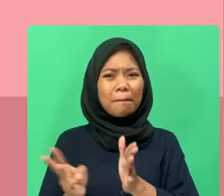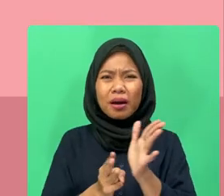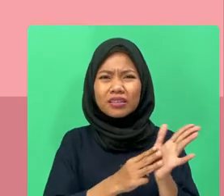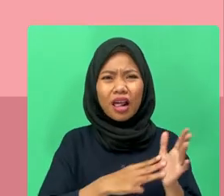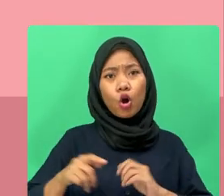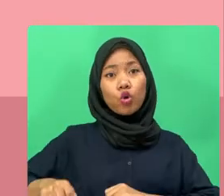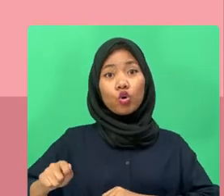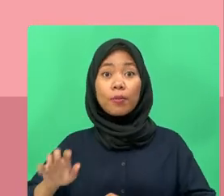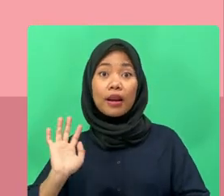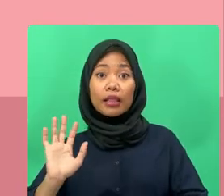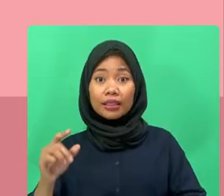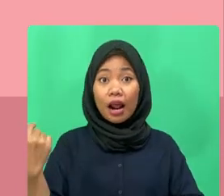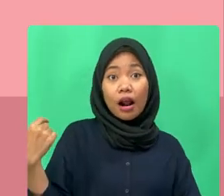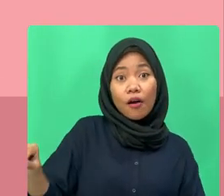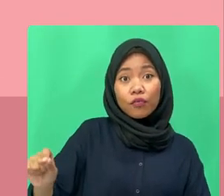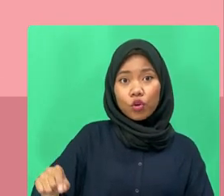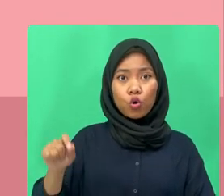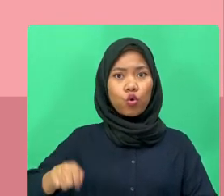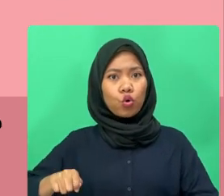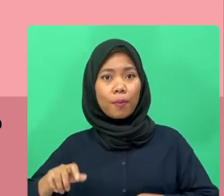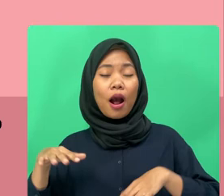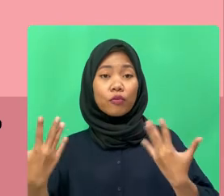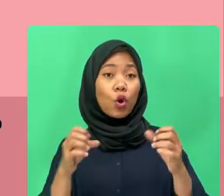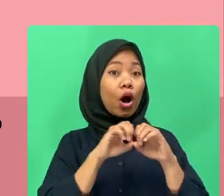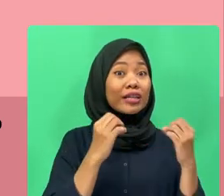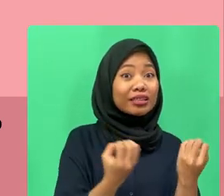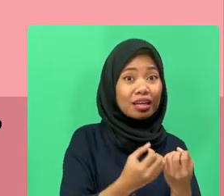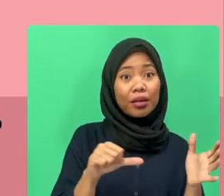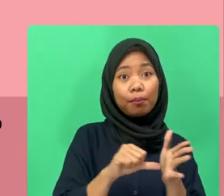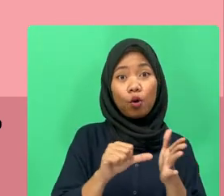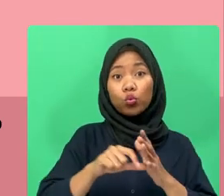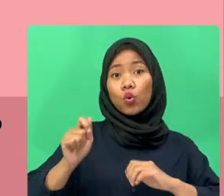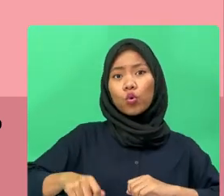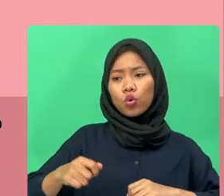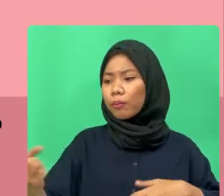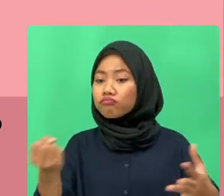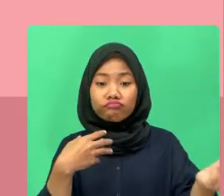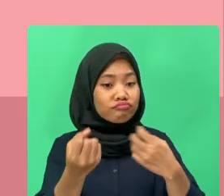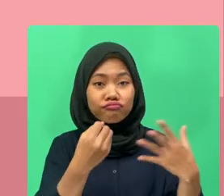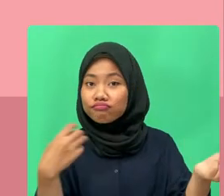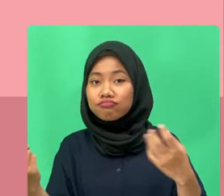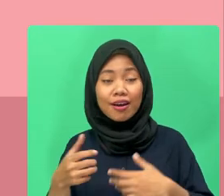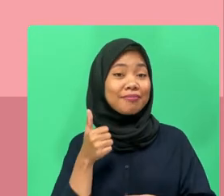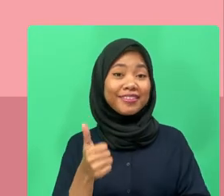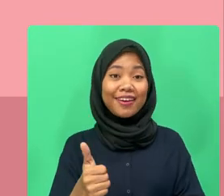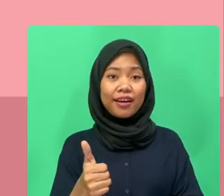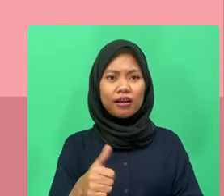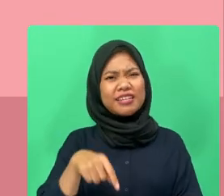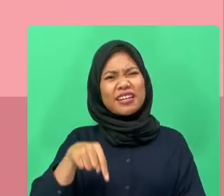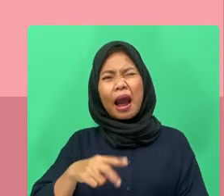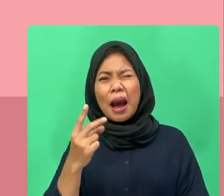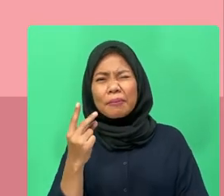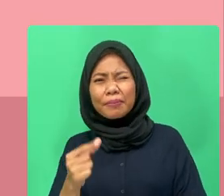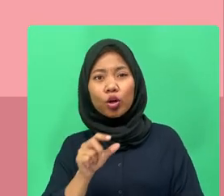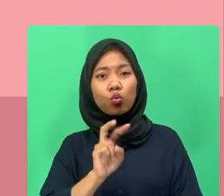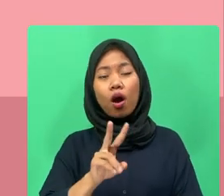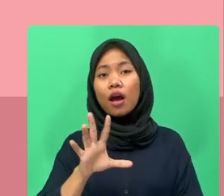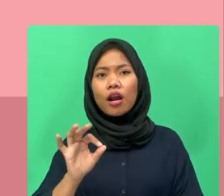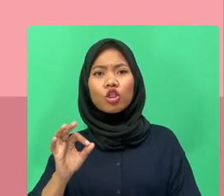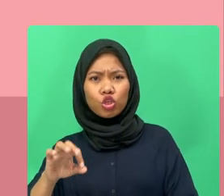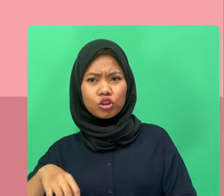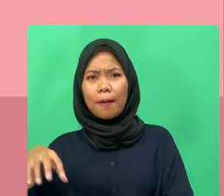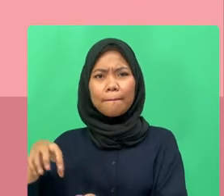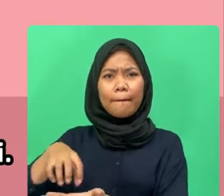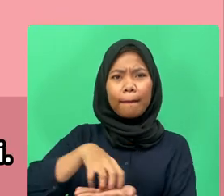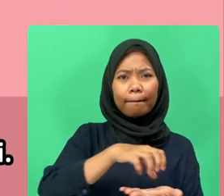masalah hukum yang bisa dijawab oleh seluruh kantor hukum atau organisasi bantuan hukum yang terhubung. Saat ini sudah ada hampir 200